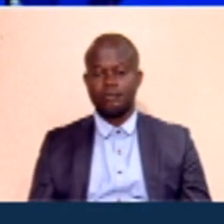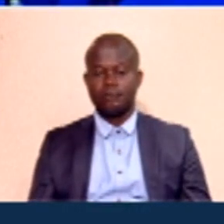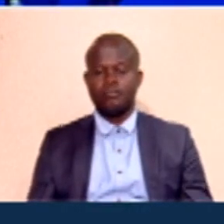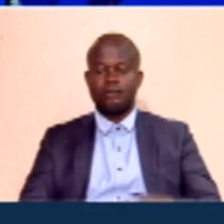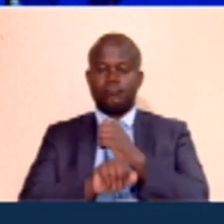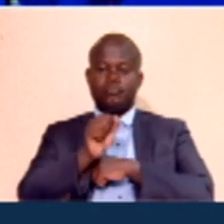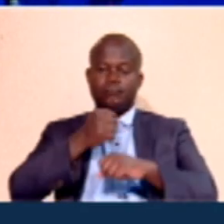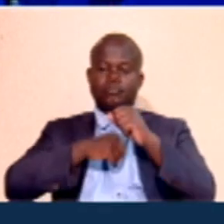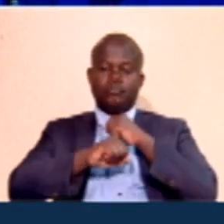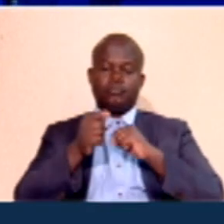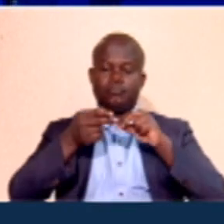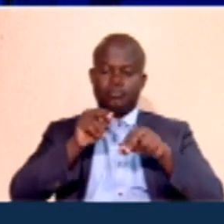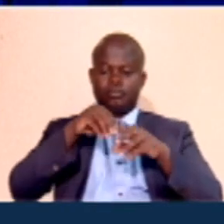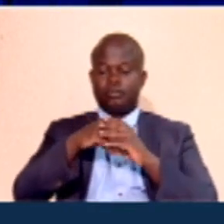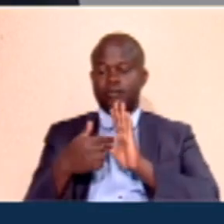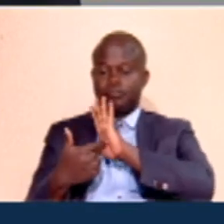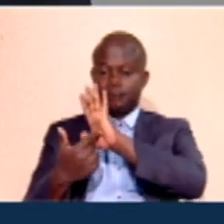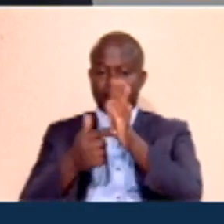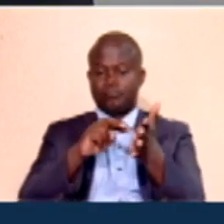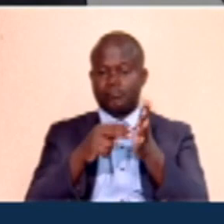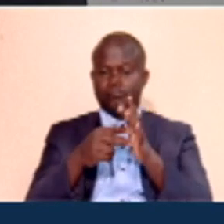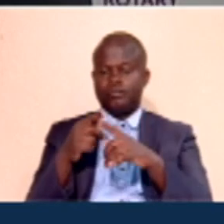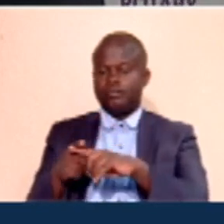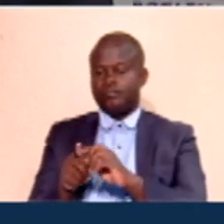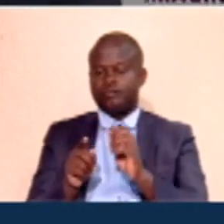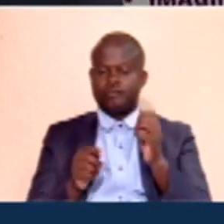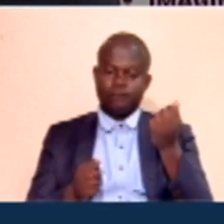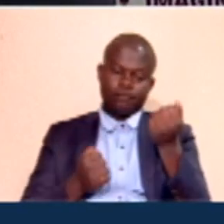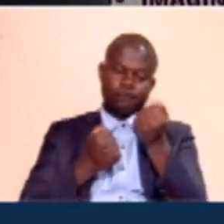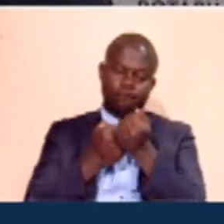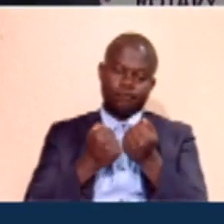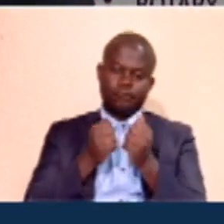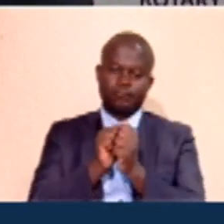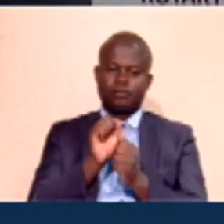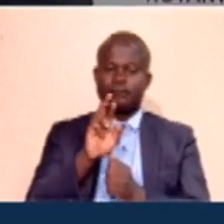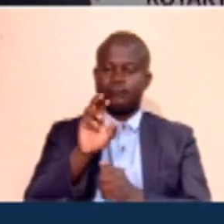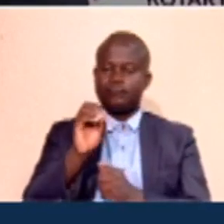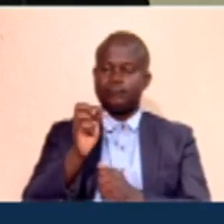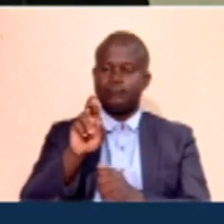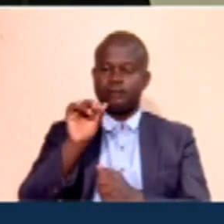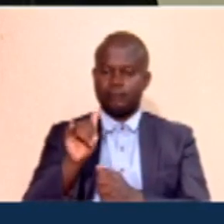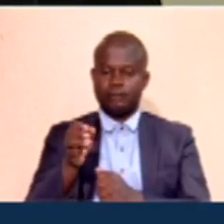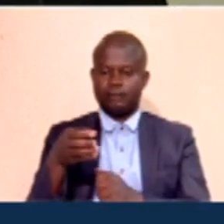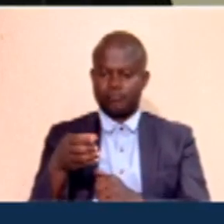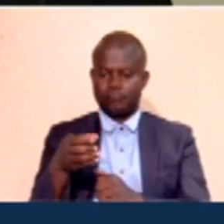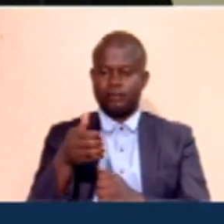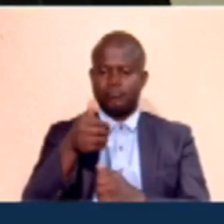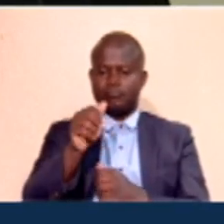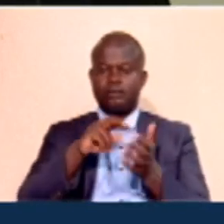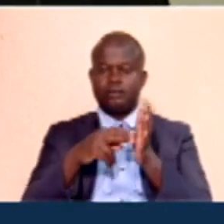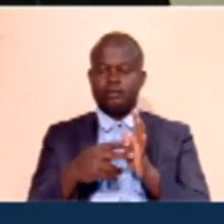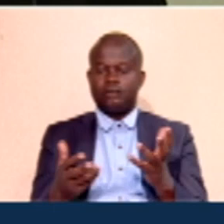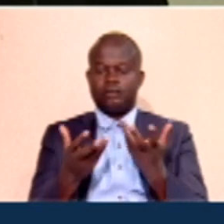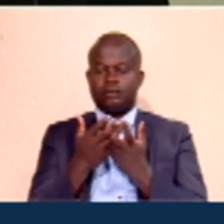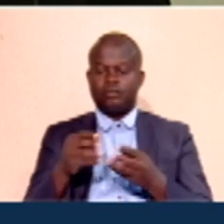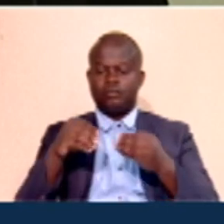Igikorwa rero kikaba cyaranabereyemo kumurika imishinga itandukanye yagiye iterwa inkunga na Rotary Club Virunga. Ni imishinga harimo ijyanye